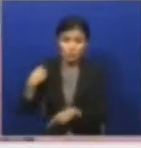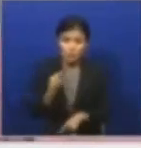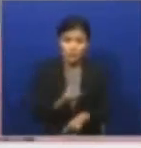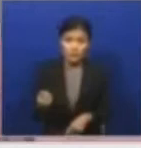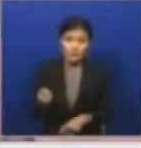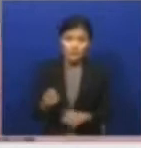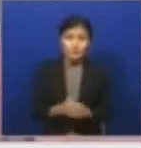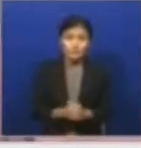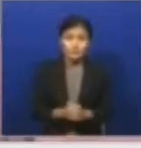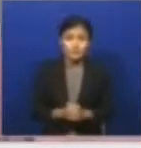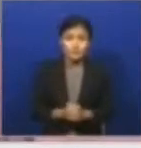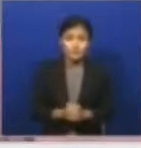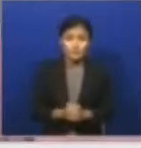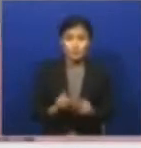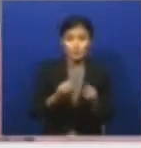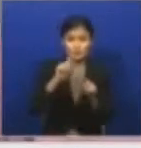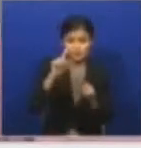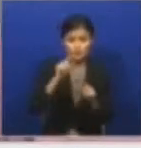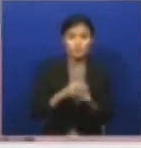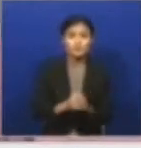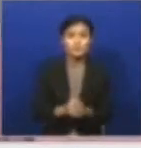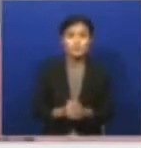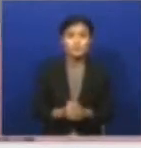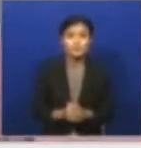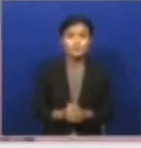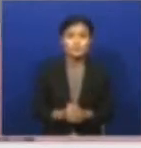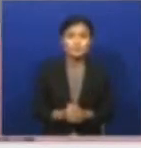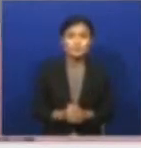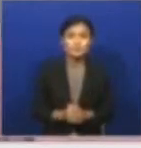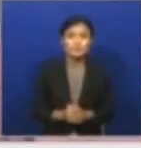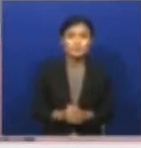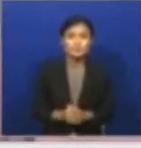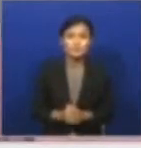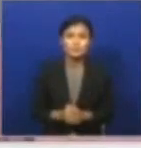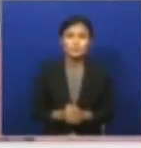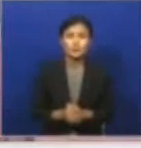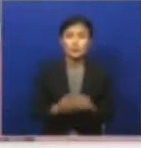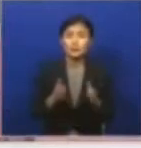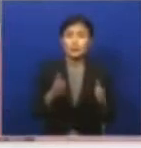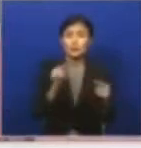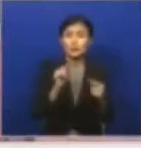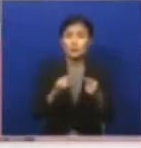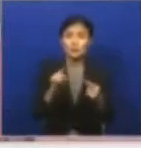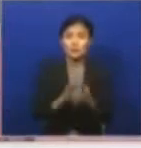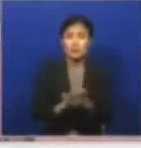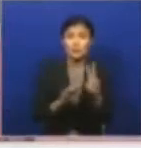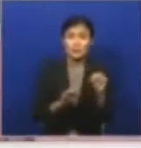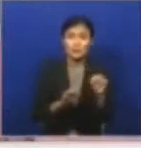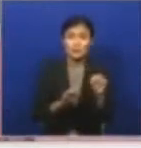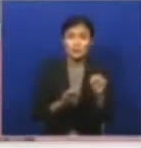านข้อที่หนึ่งครับท่านประธานในด้านเขาเขียนไว้ในมาตร